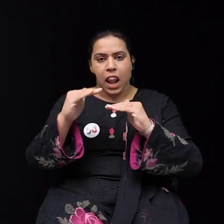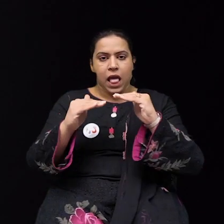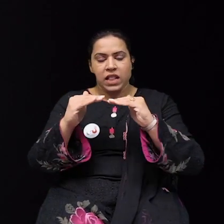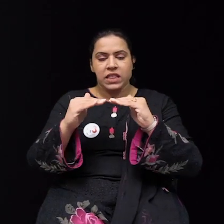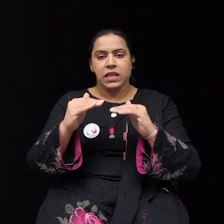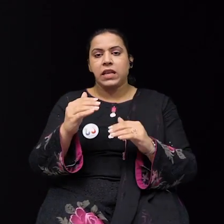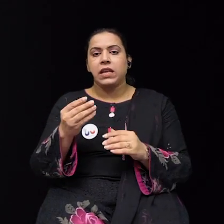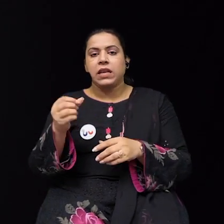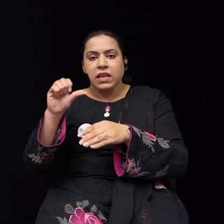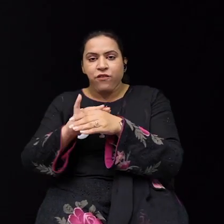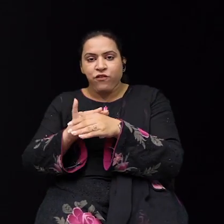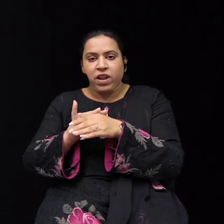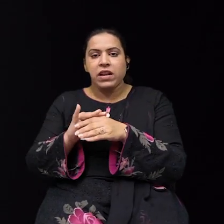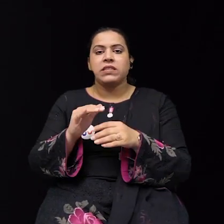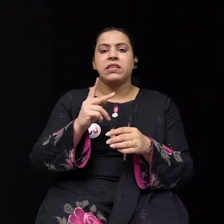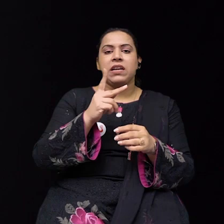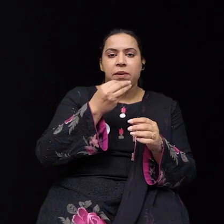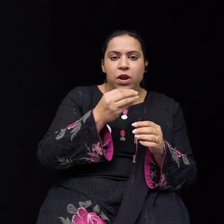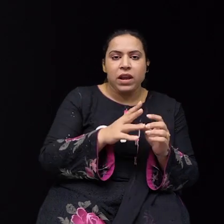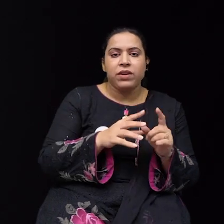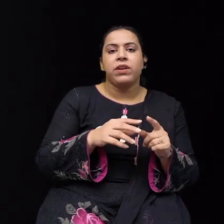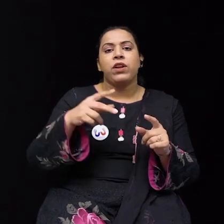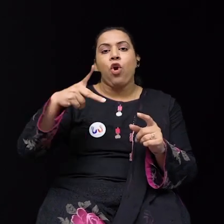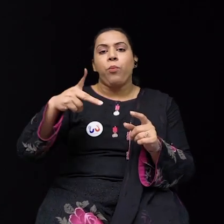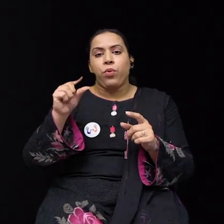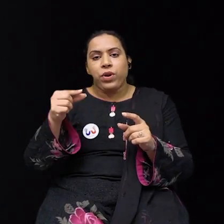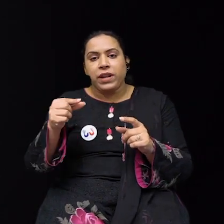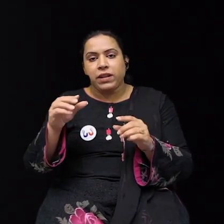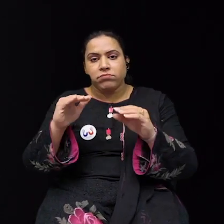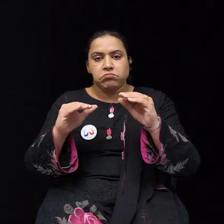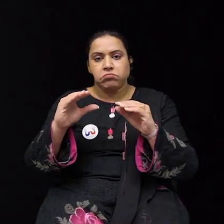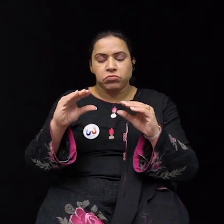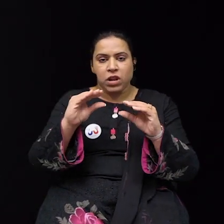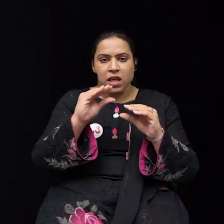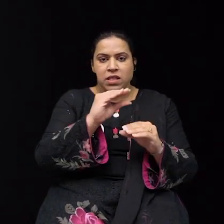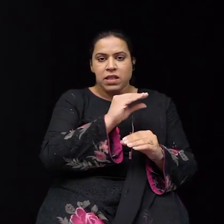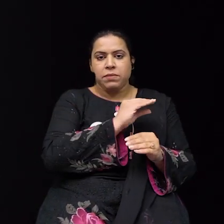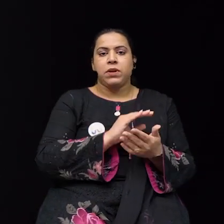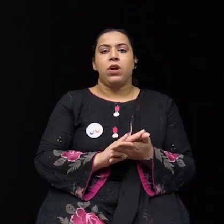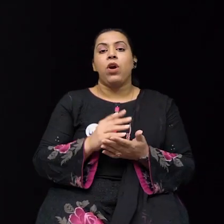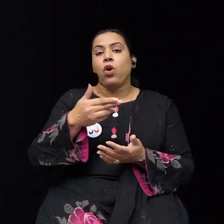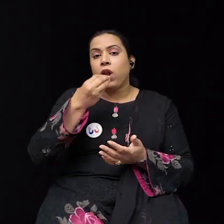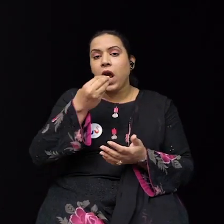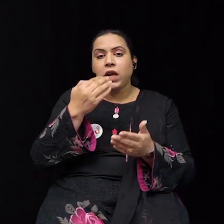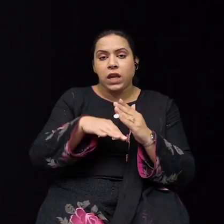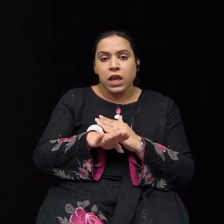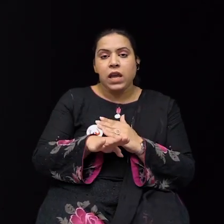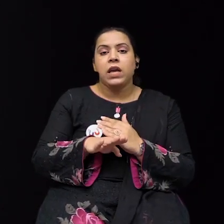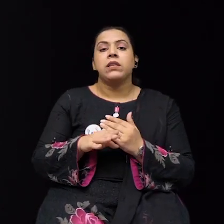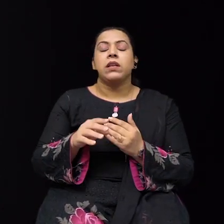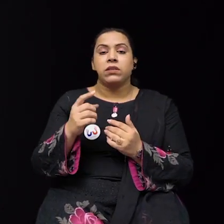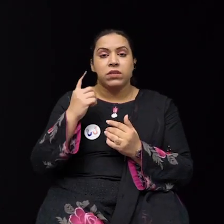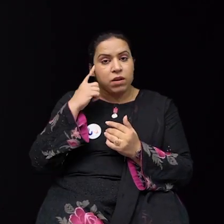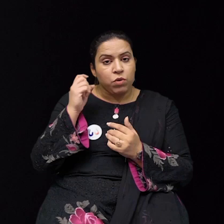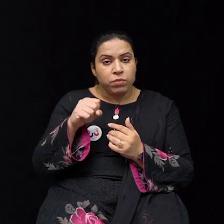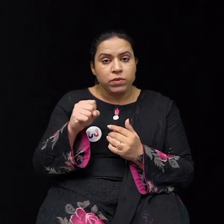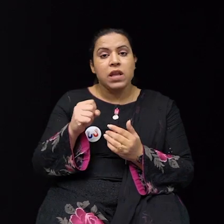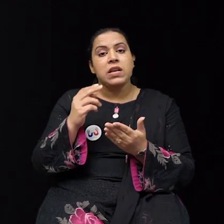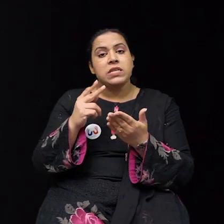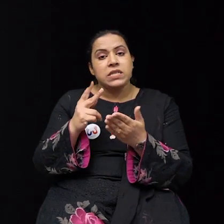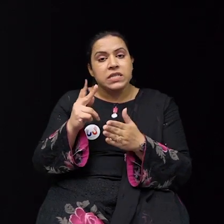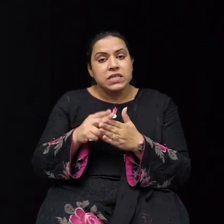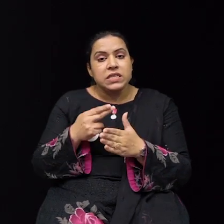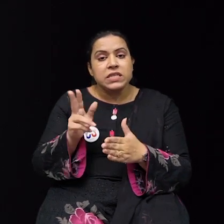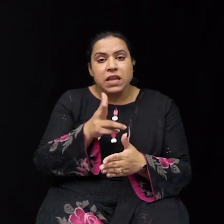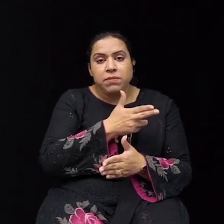फैट्स, कार्बोहाइड्रेट्स, प्रोटीन्स, इन सब का मुनासिब इस्तेमाल करें। और खुराक के अंदर जहाँ जहाँ पॉसिबल हो वहाँ सब्जियों का